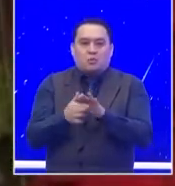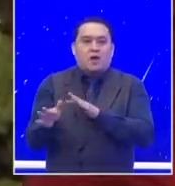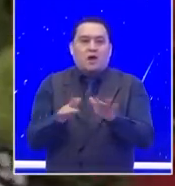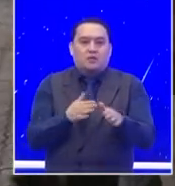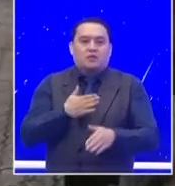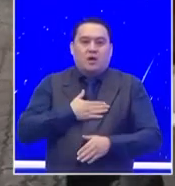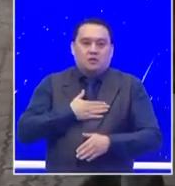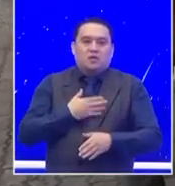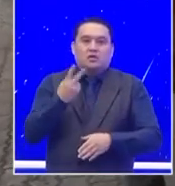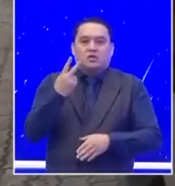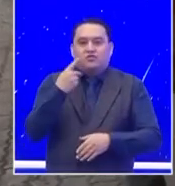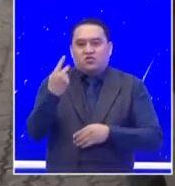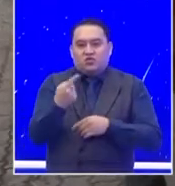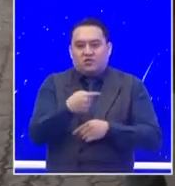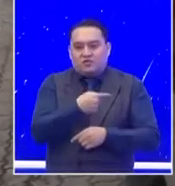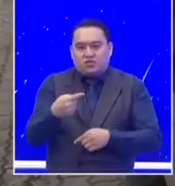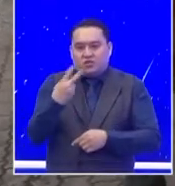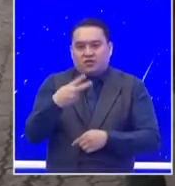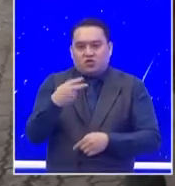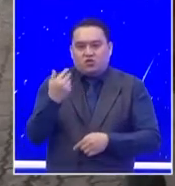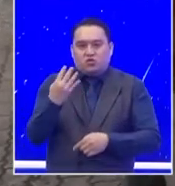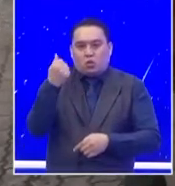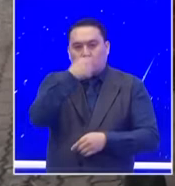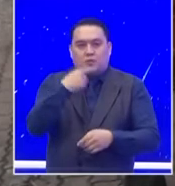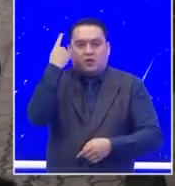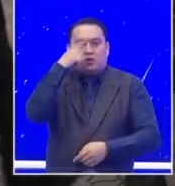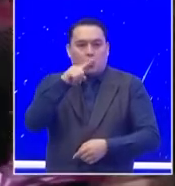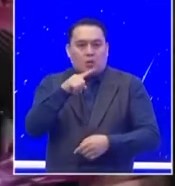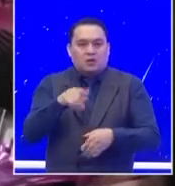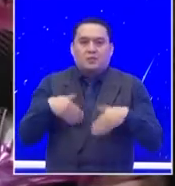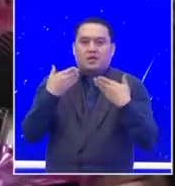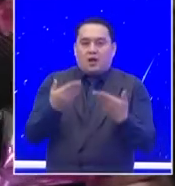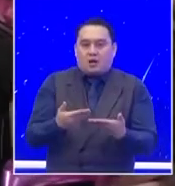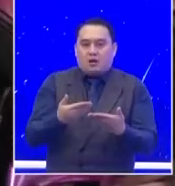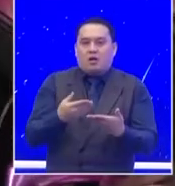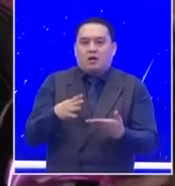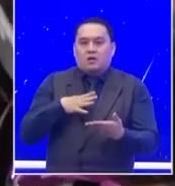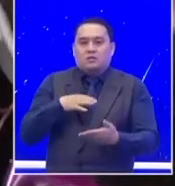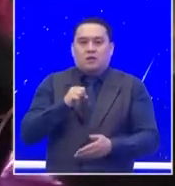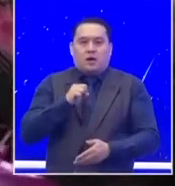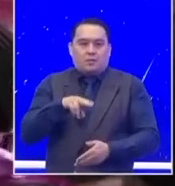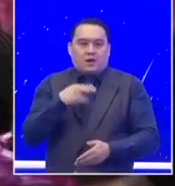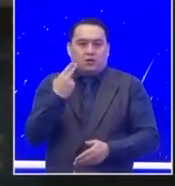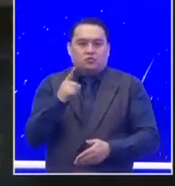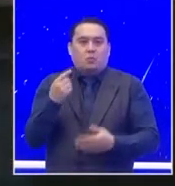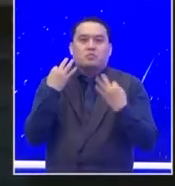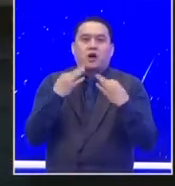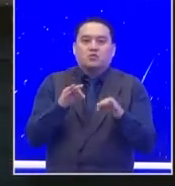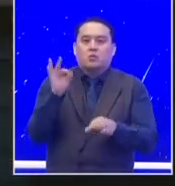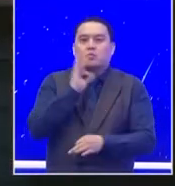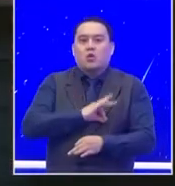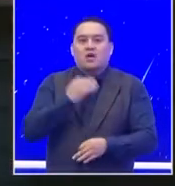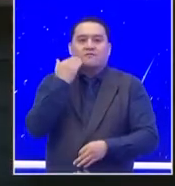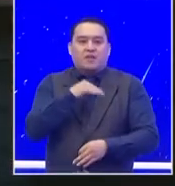мероприятия, наши дети в течение 24 часов разработали и презентовали приложение «Чекап», которая позволяет